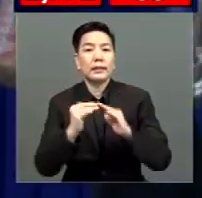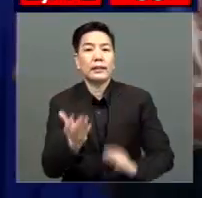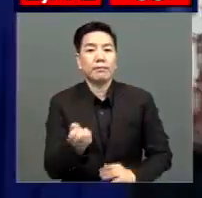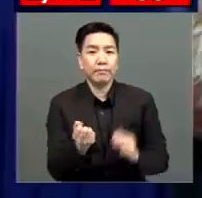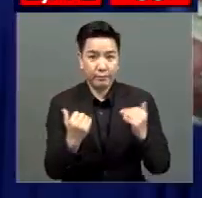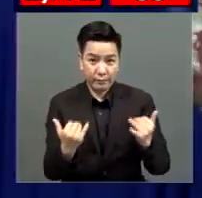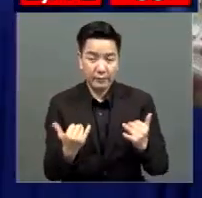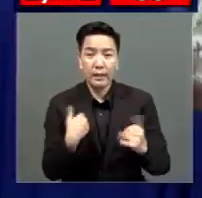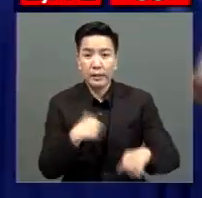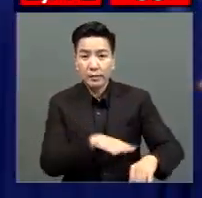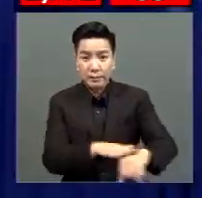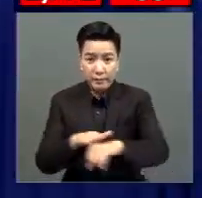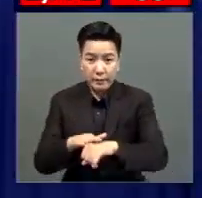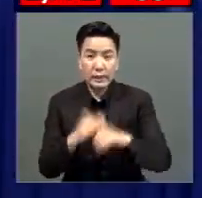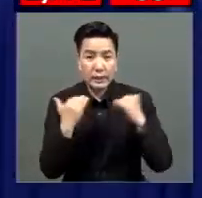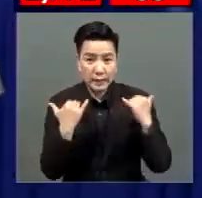40